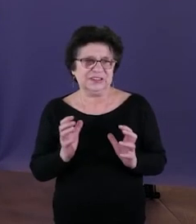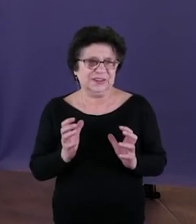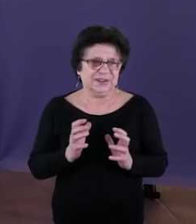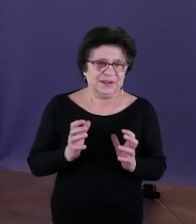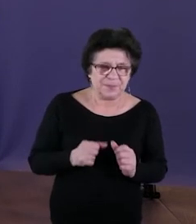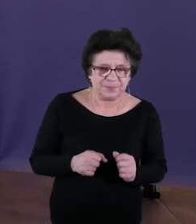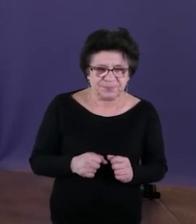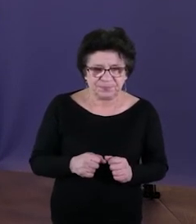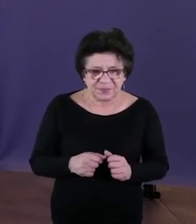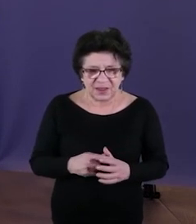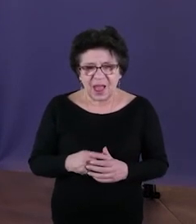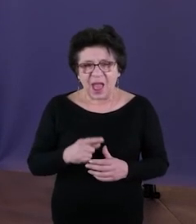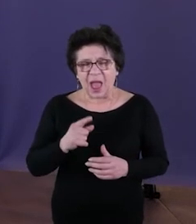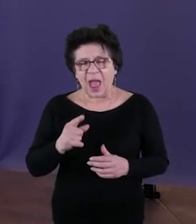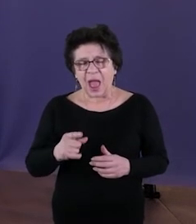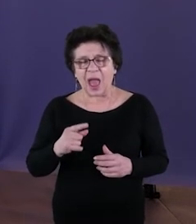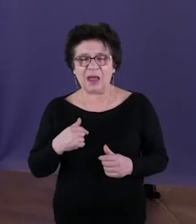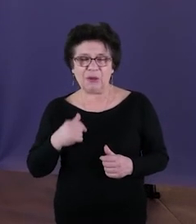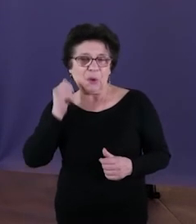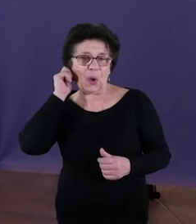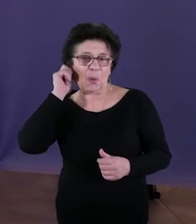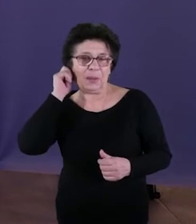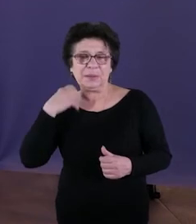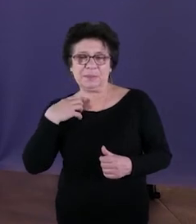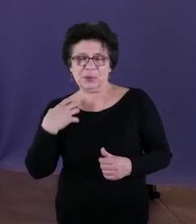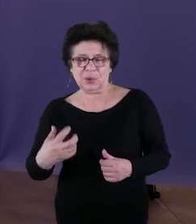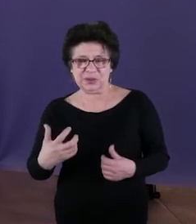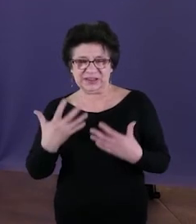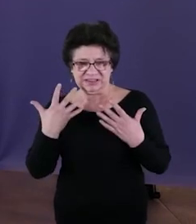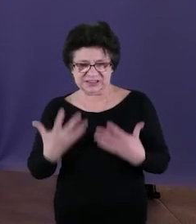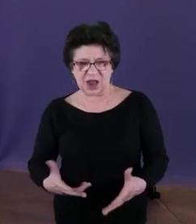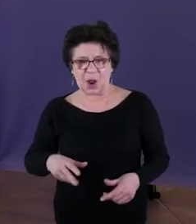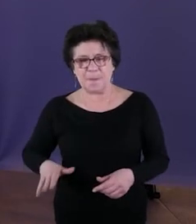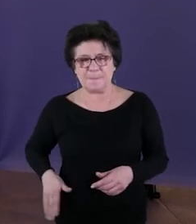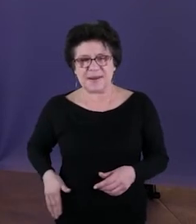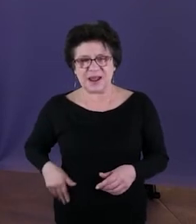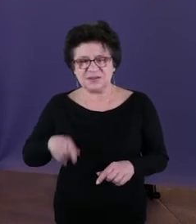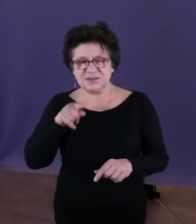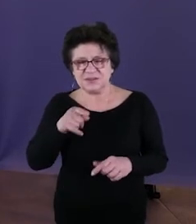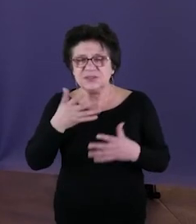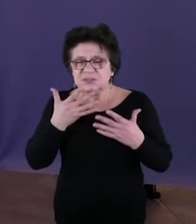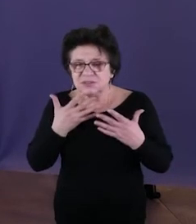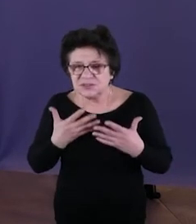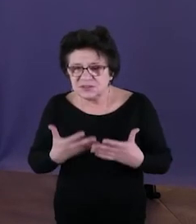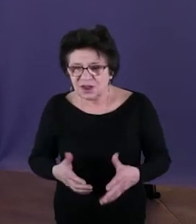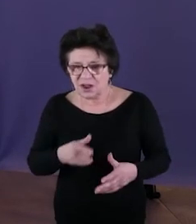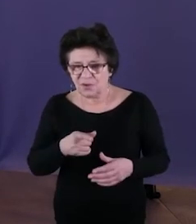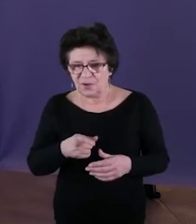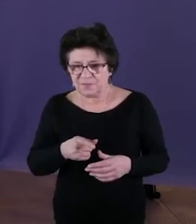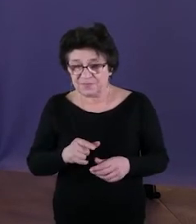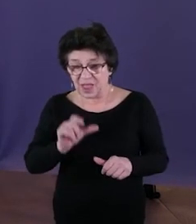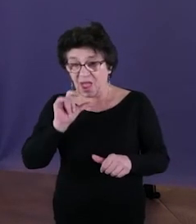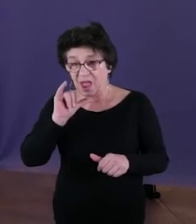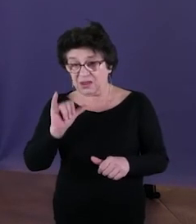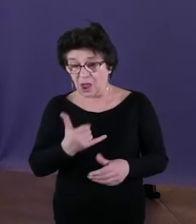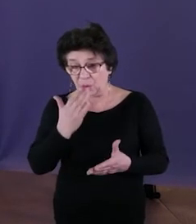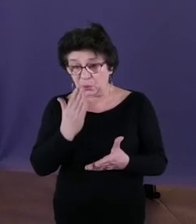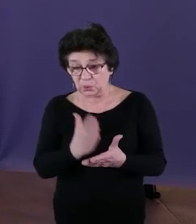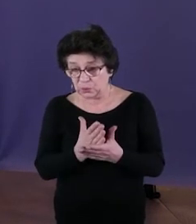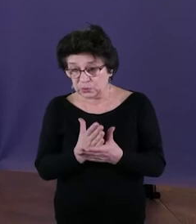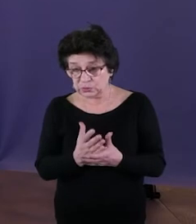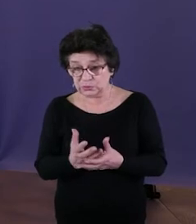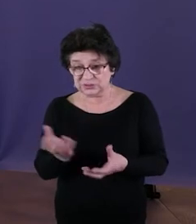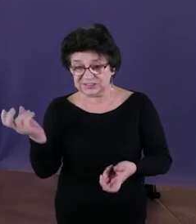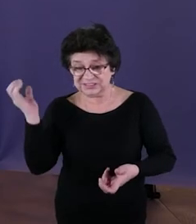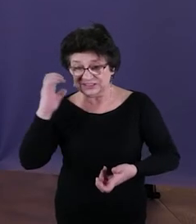i wszystkie dane te pieski chciały mnie mieć i jak założyły to stowarzyszenie to ten mopsik się pojawiał one się